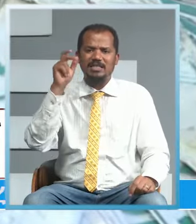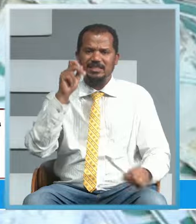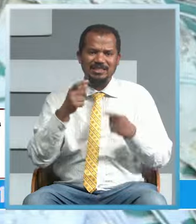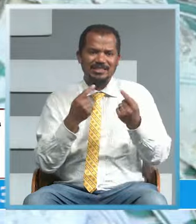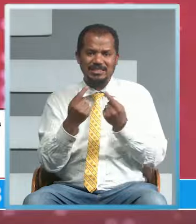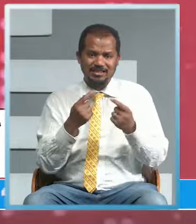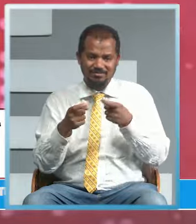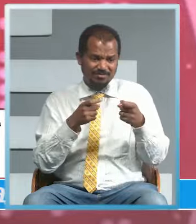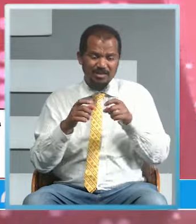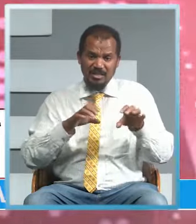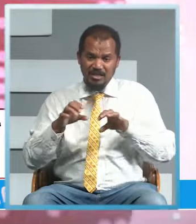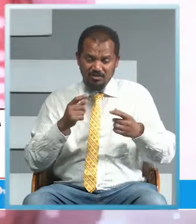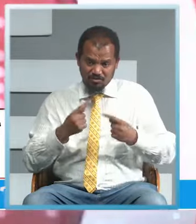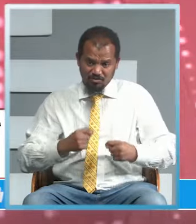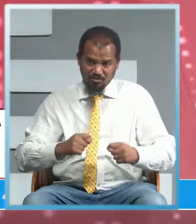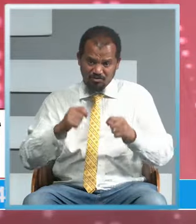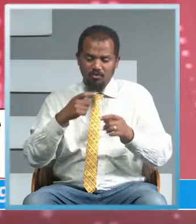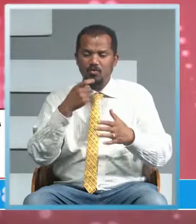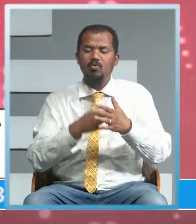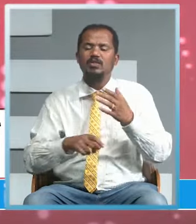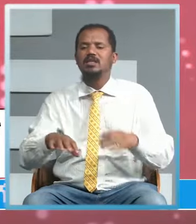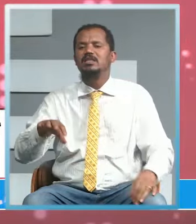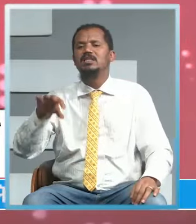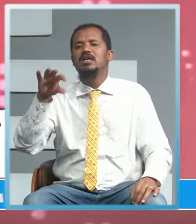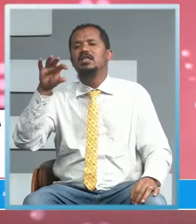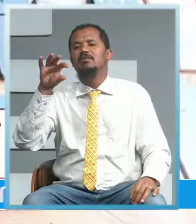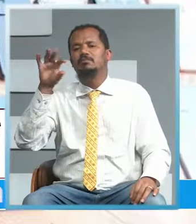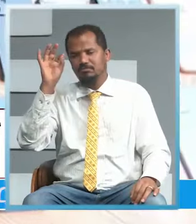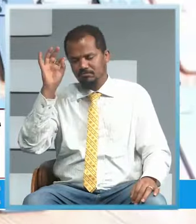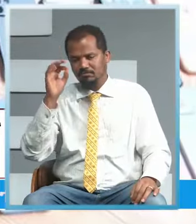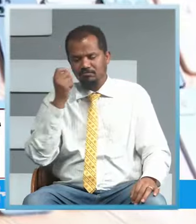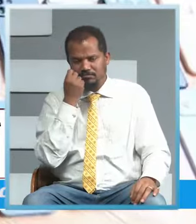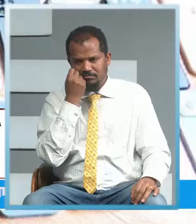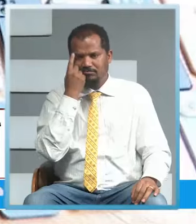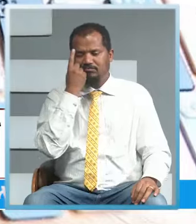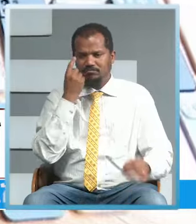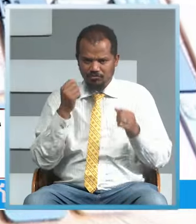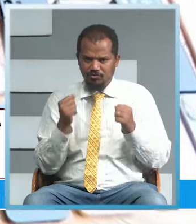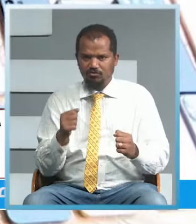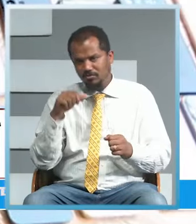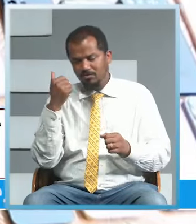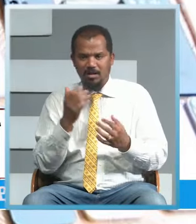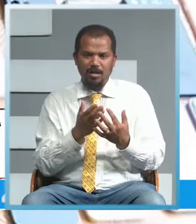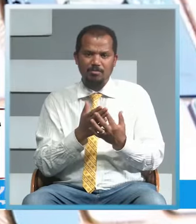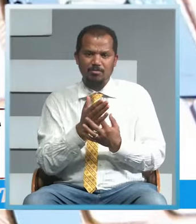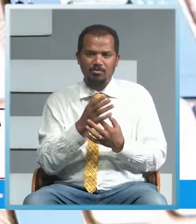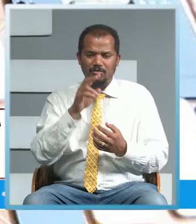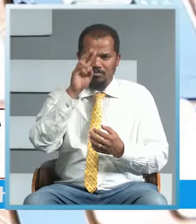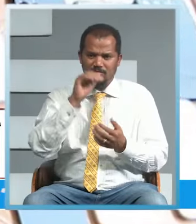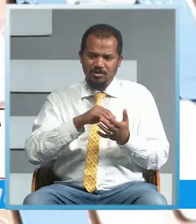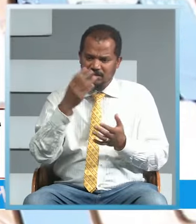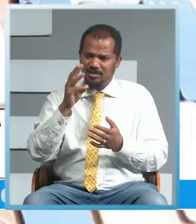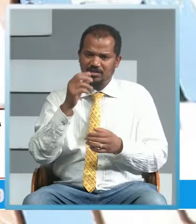ንግድን ለመቆጣጠር የተደረጉ ጥረቶች ውጤት እንደተገኘባቸውም ለመረዳት ተችሏል። በሌላ